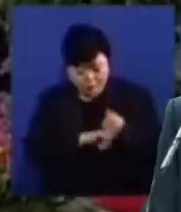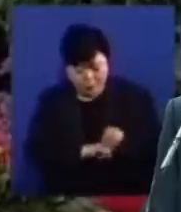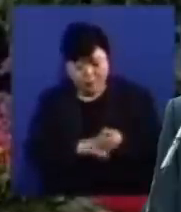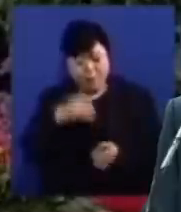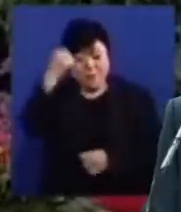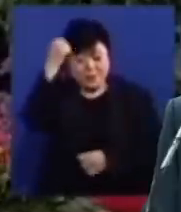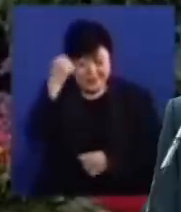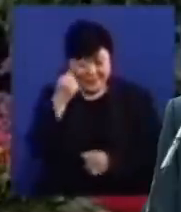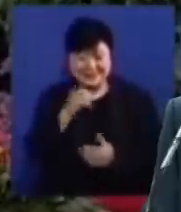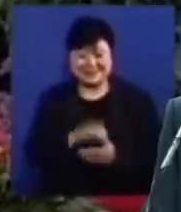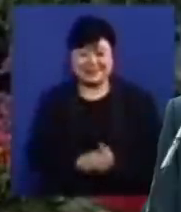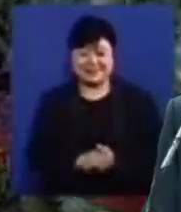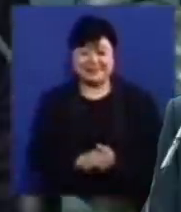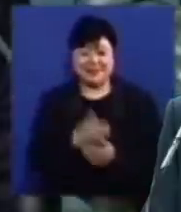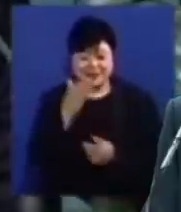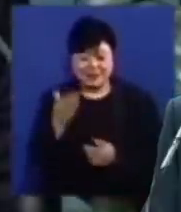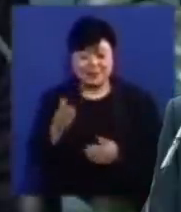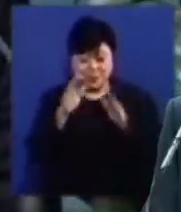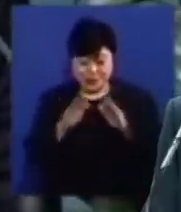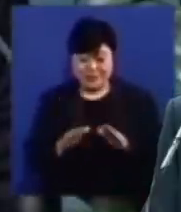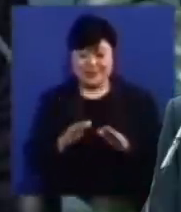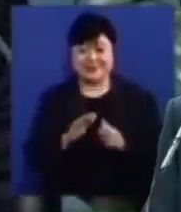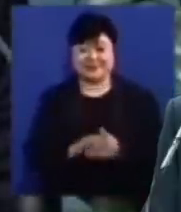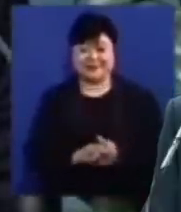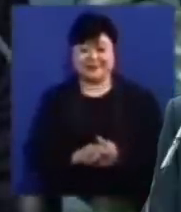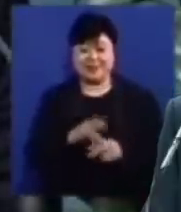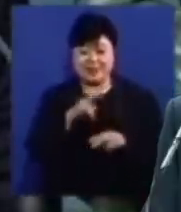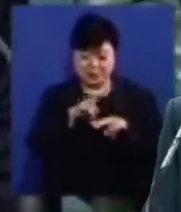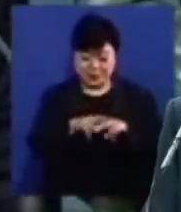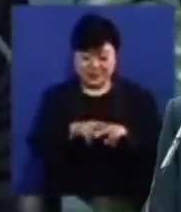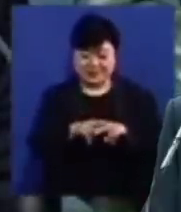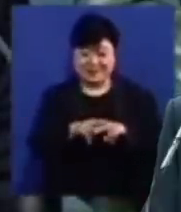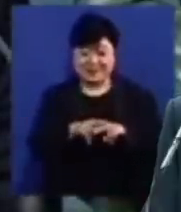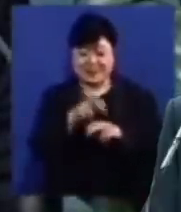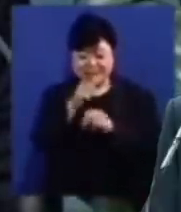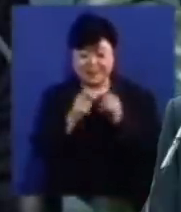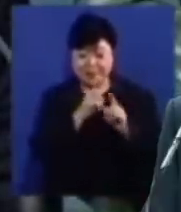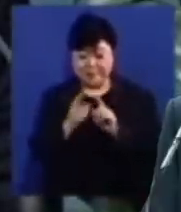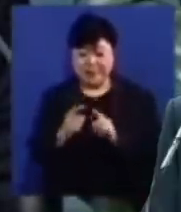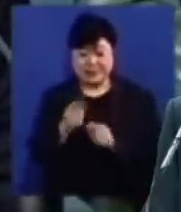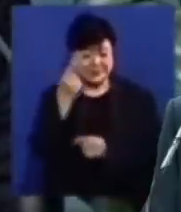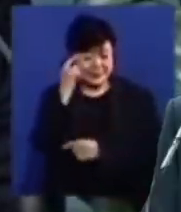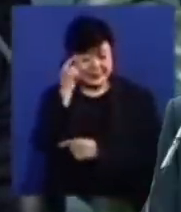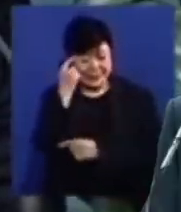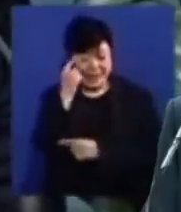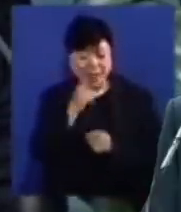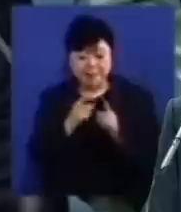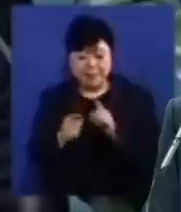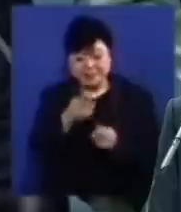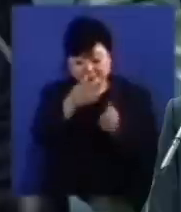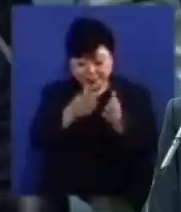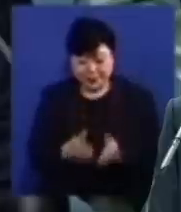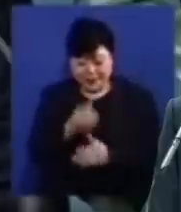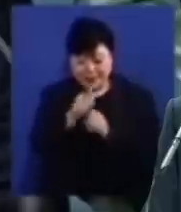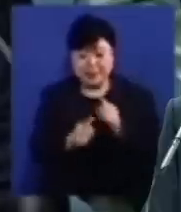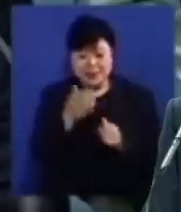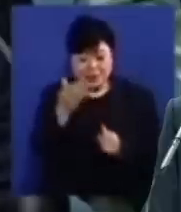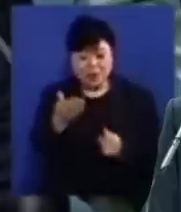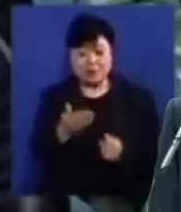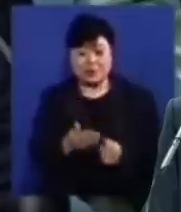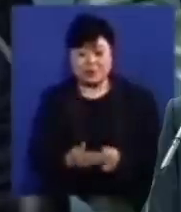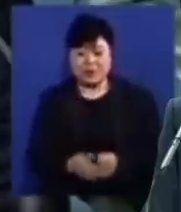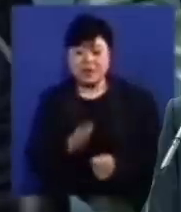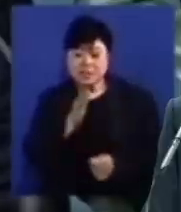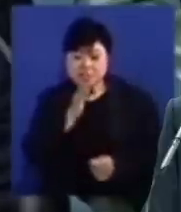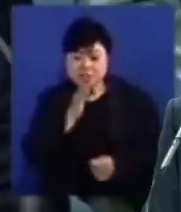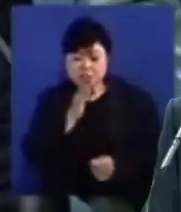돼요. 여러분이 오늘 이 자리에서 하나님 말씀을 생각하면 그 말씀을 통해서 하나님이 여러분과